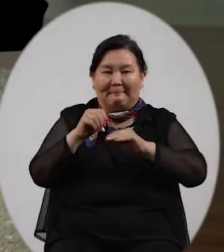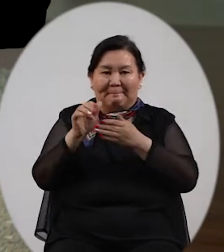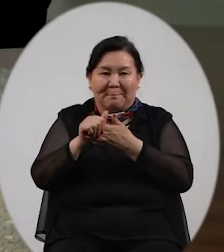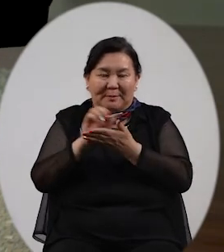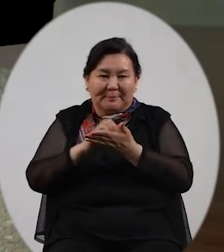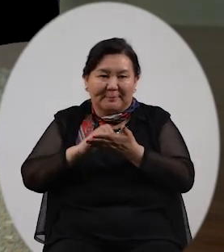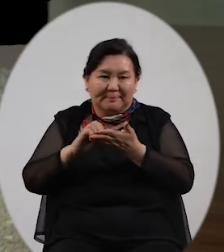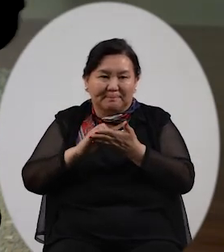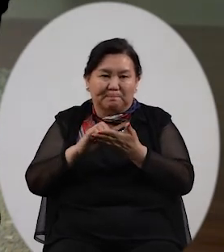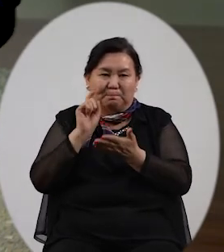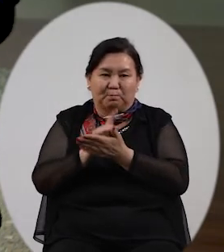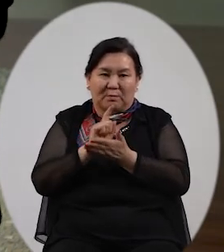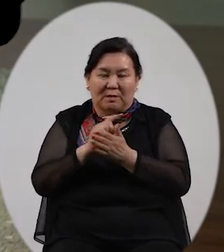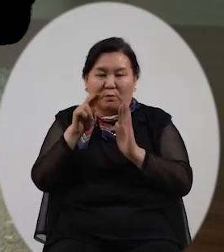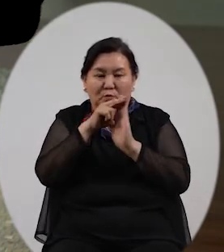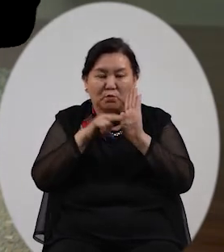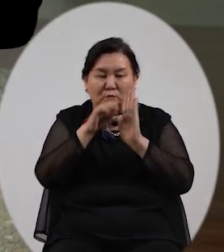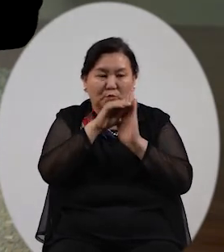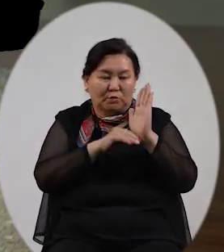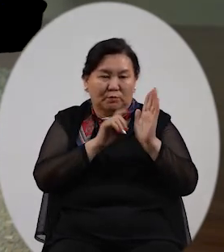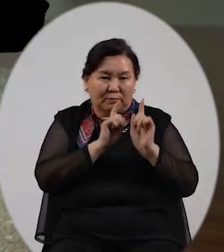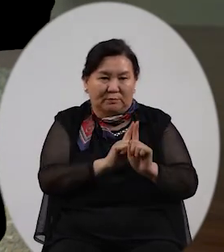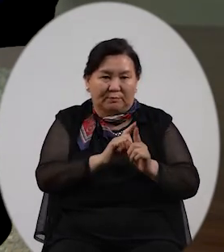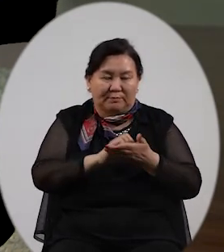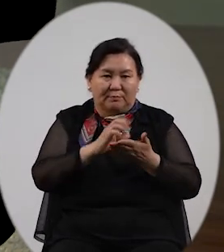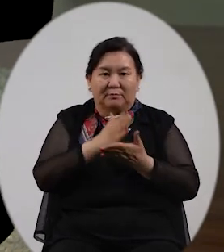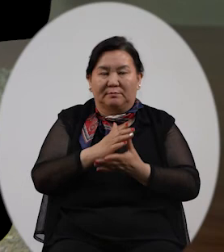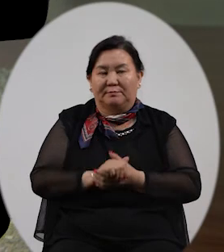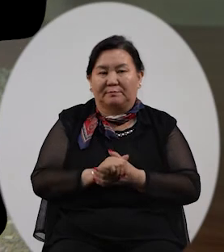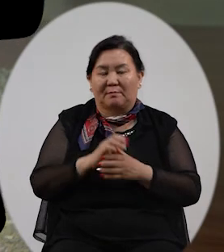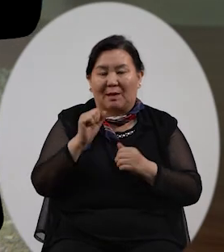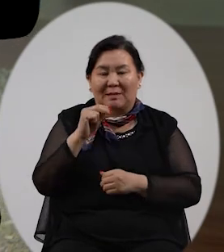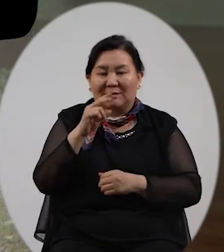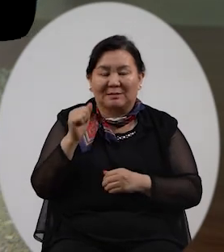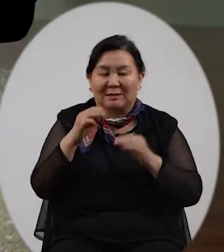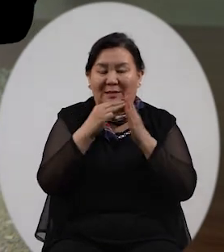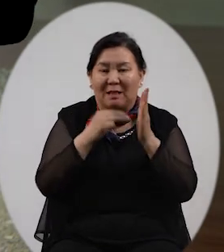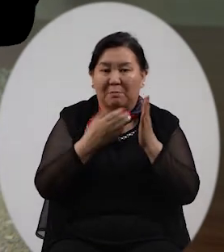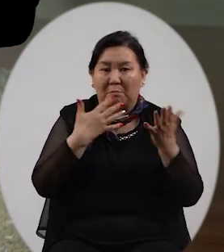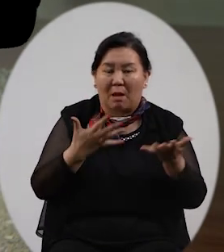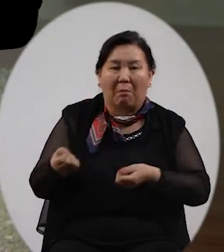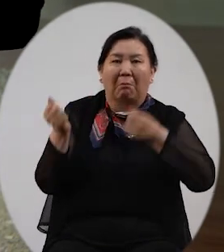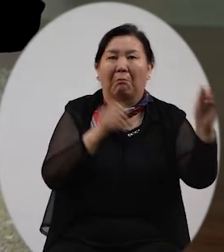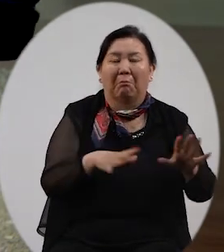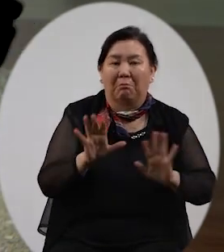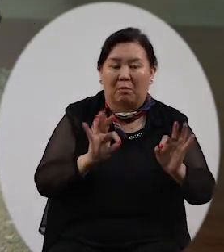бүрдүүлэх шаарлалтай зааврыг өмнө бас энэ дээр тавьж өгнө. За ачаа тээвэрлэлт нь ямар ч тайлбаргүйгээр энэхүү